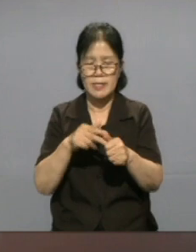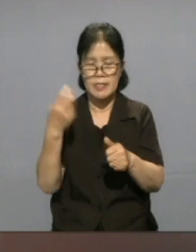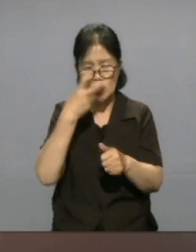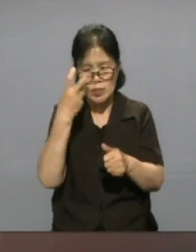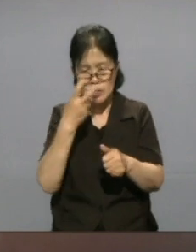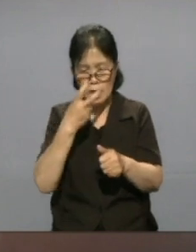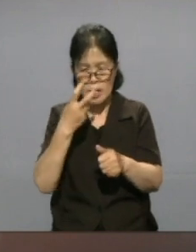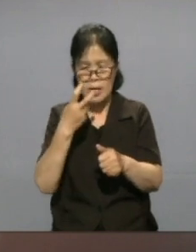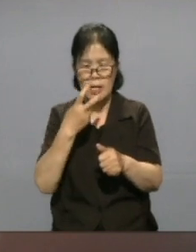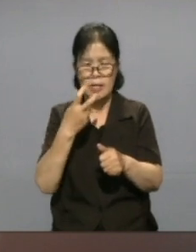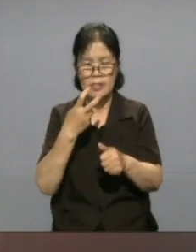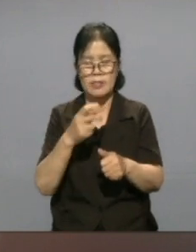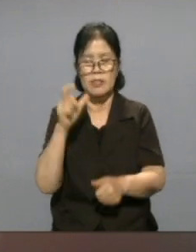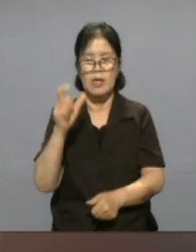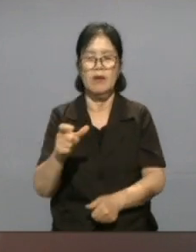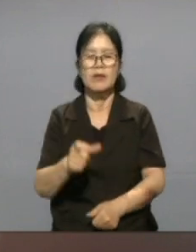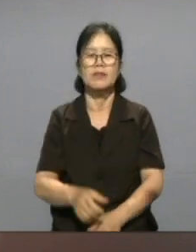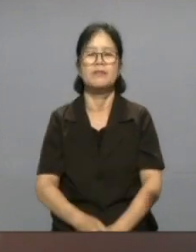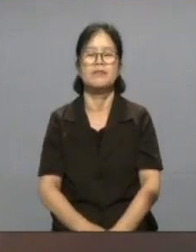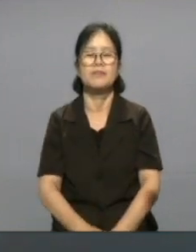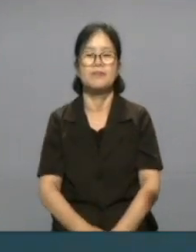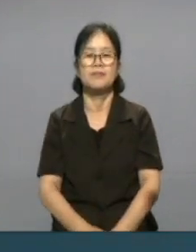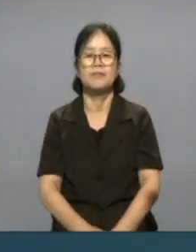감시 정찰력을 강화할 것입니다.